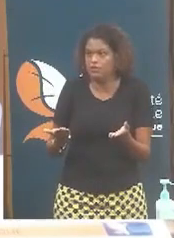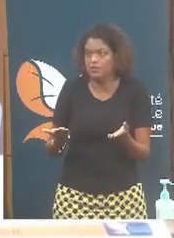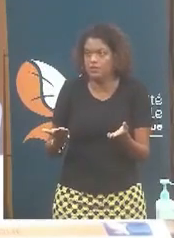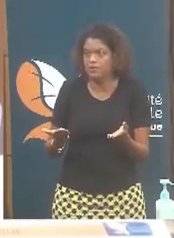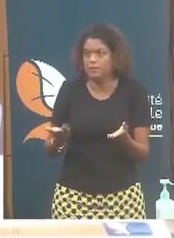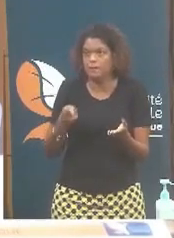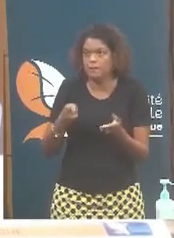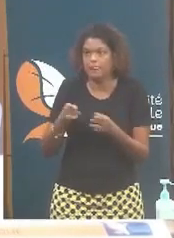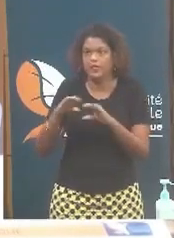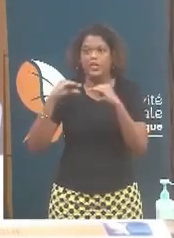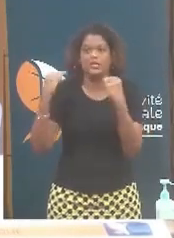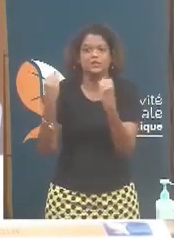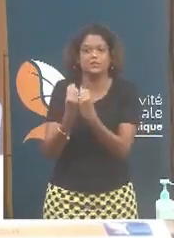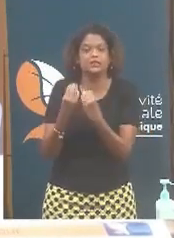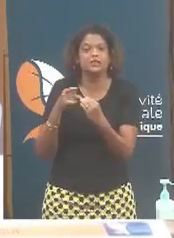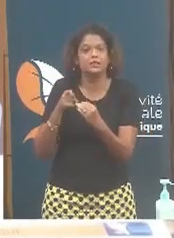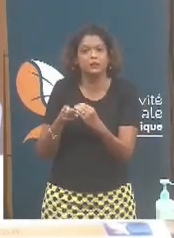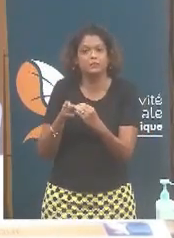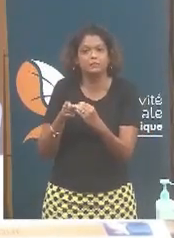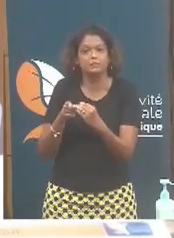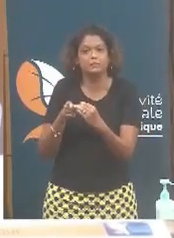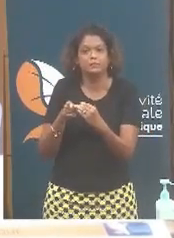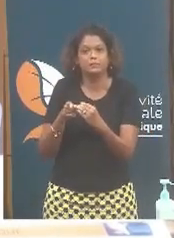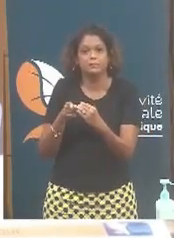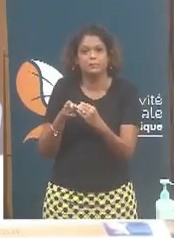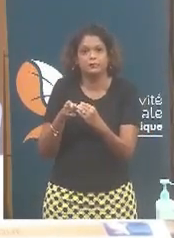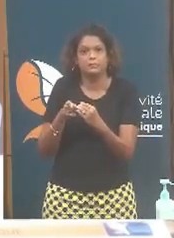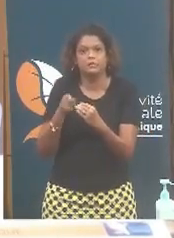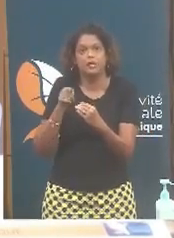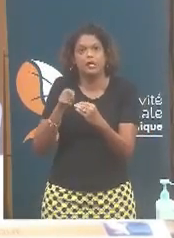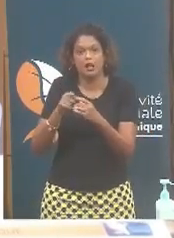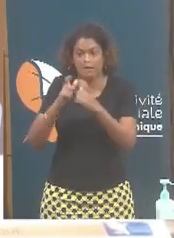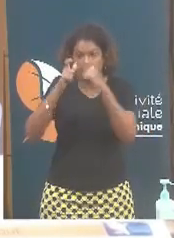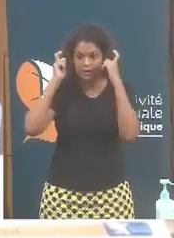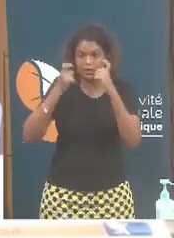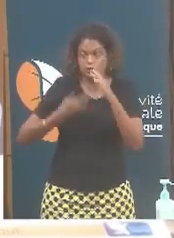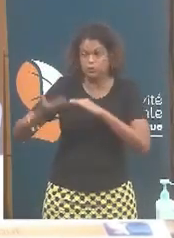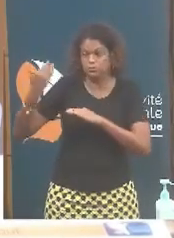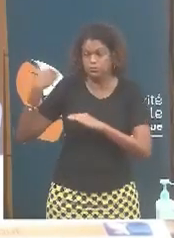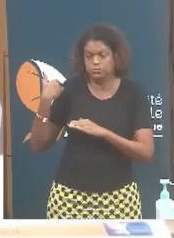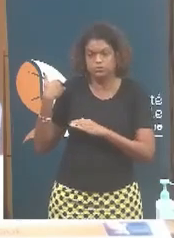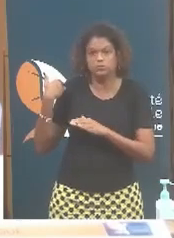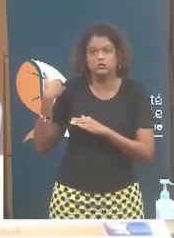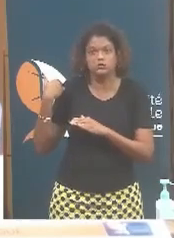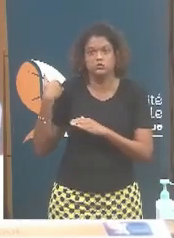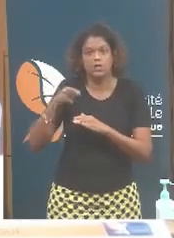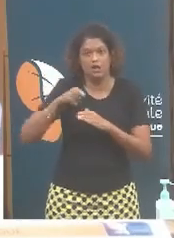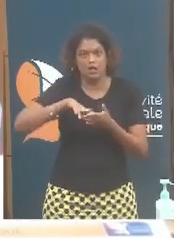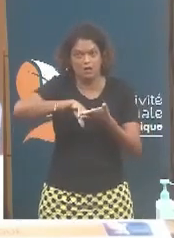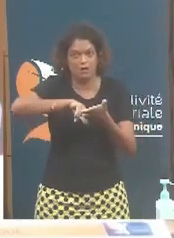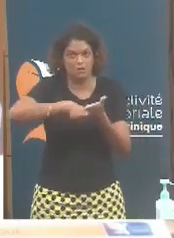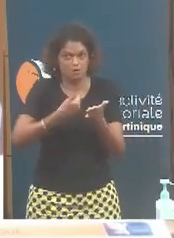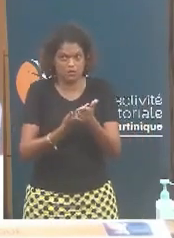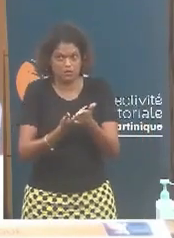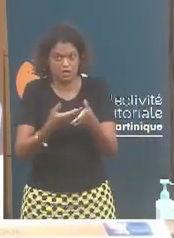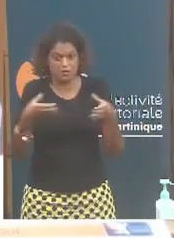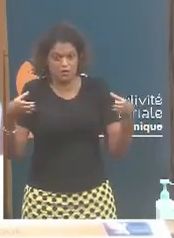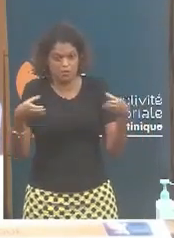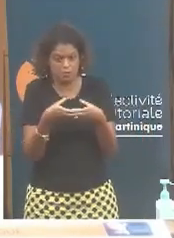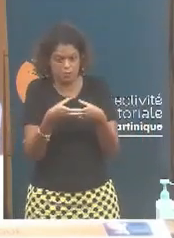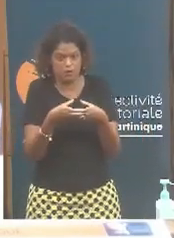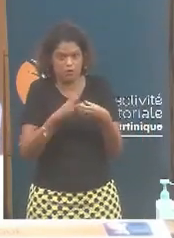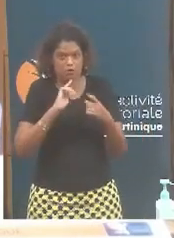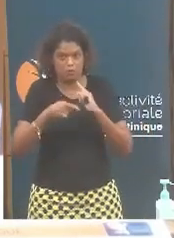la CTM avait passé, sous la mandature précédente, un contrat de groupement de